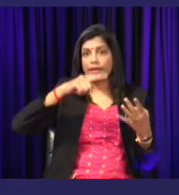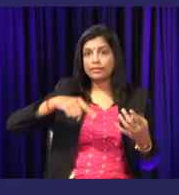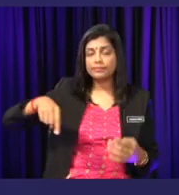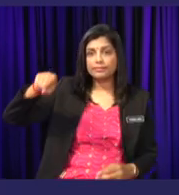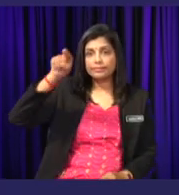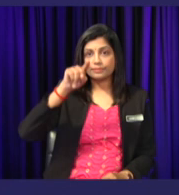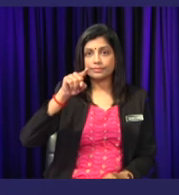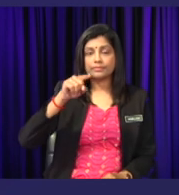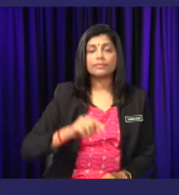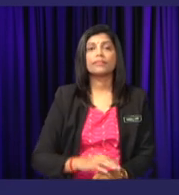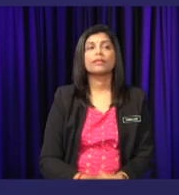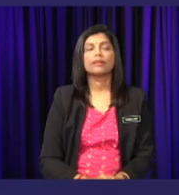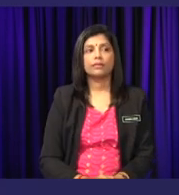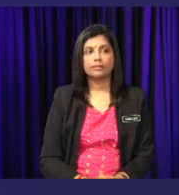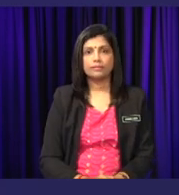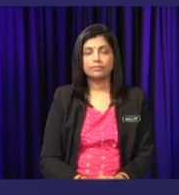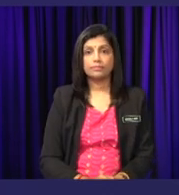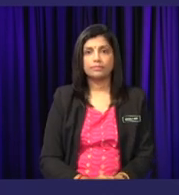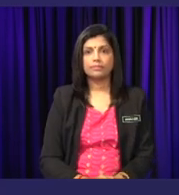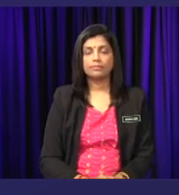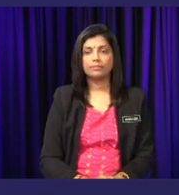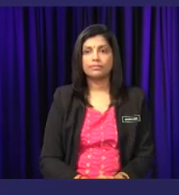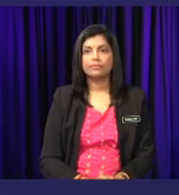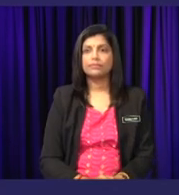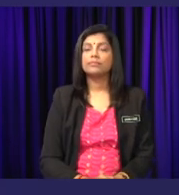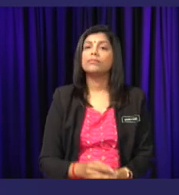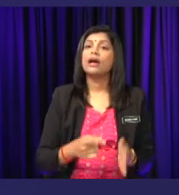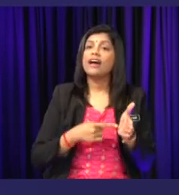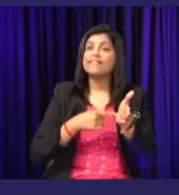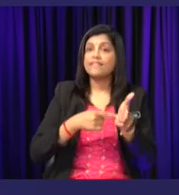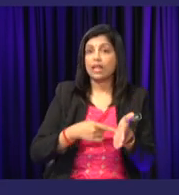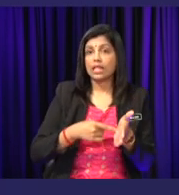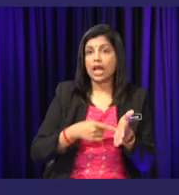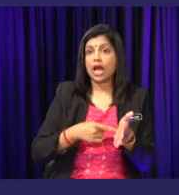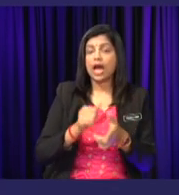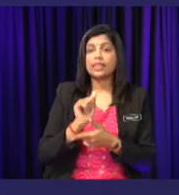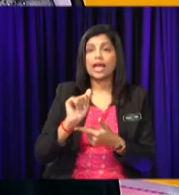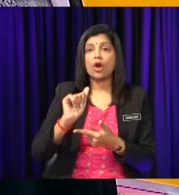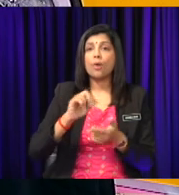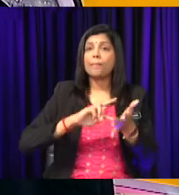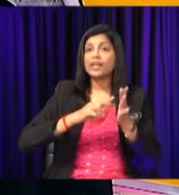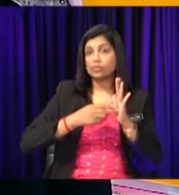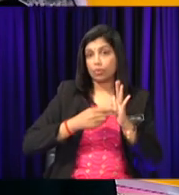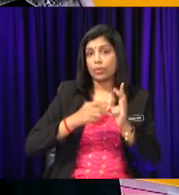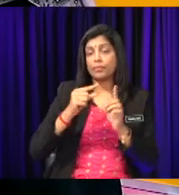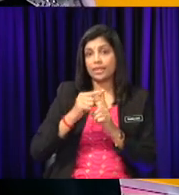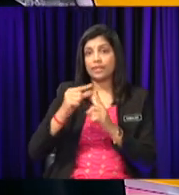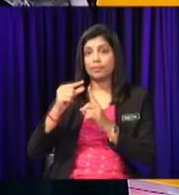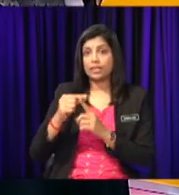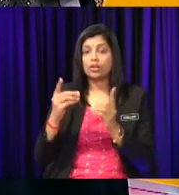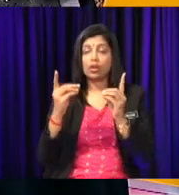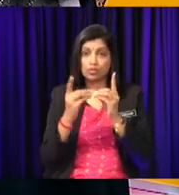maknanya anak murid saya sekali lagi dia boleh bulatkan fakta atau definisi